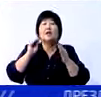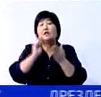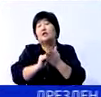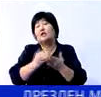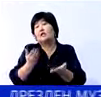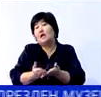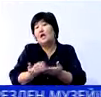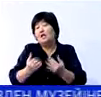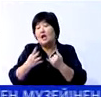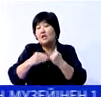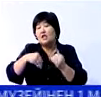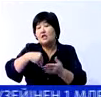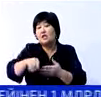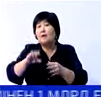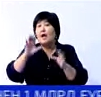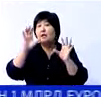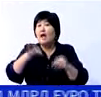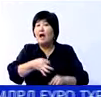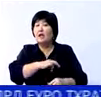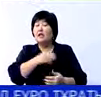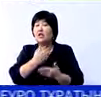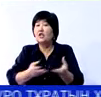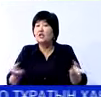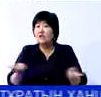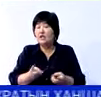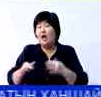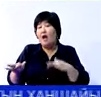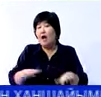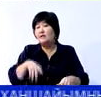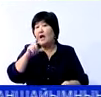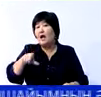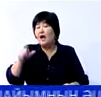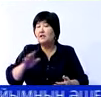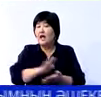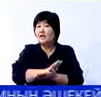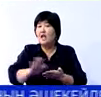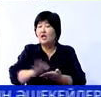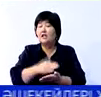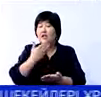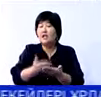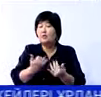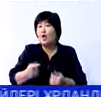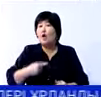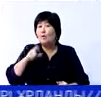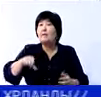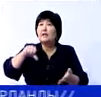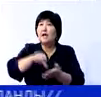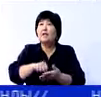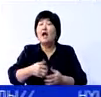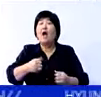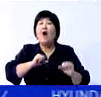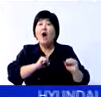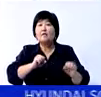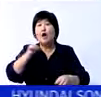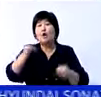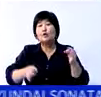үй жер телімін сатып алғанда заңгер кеңесі қажет ақ. Акция аясында азаматтарға тегін кеңес берген бұл мамандардың қатарында адвокаттар,